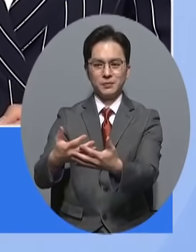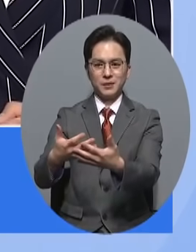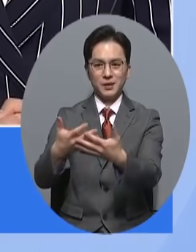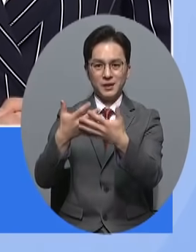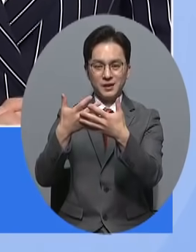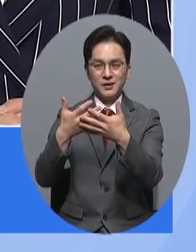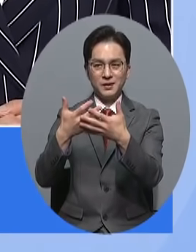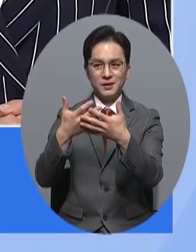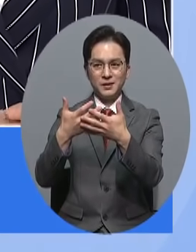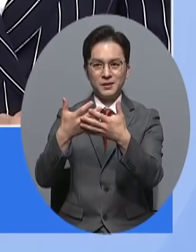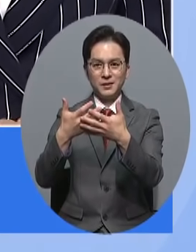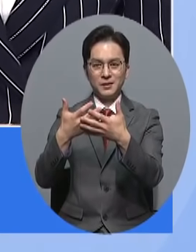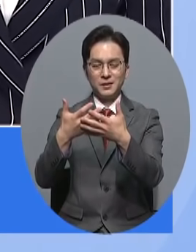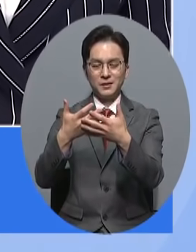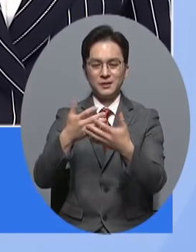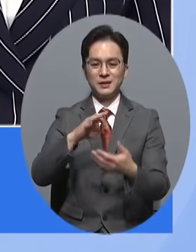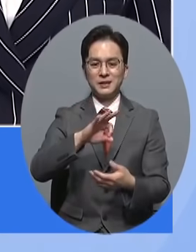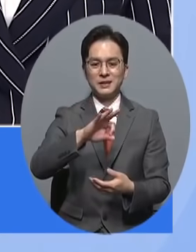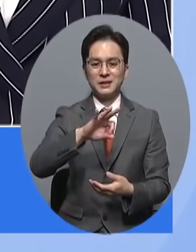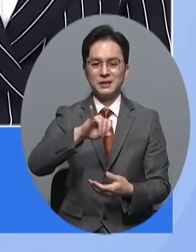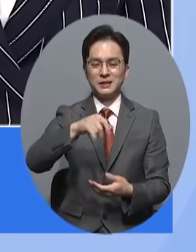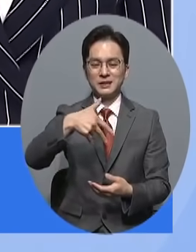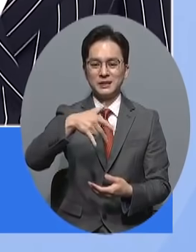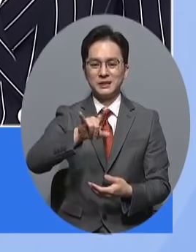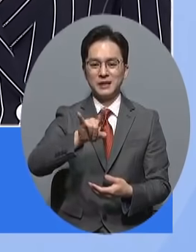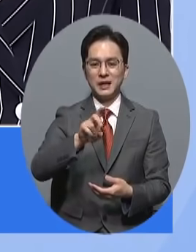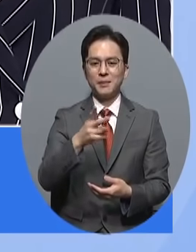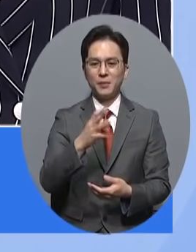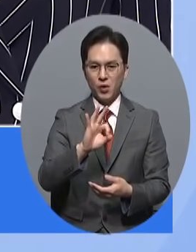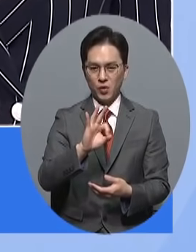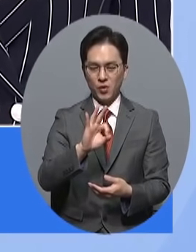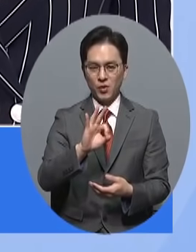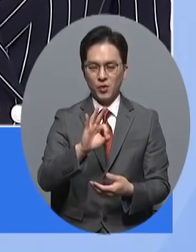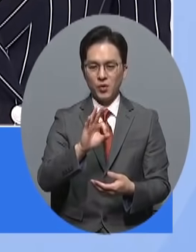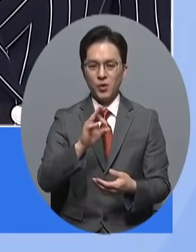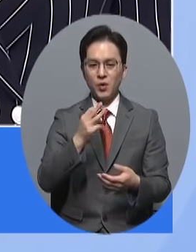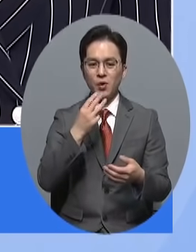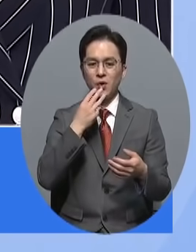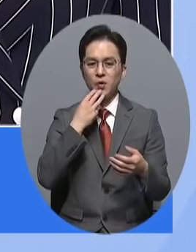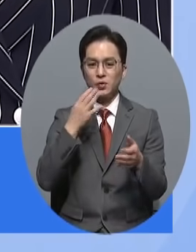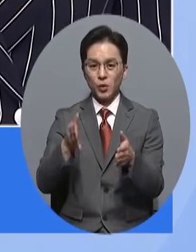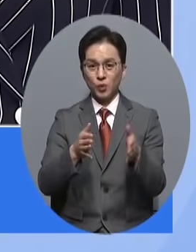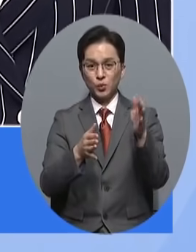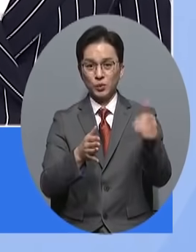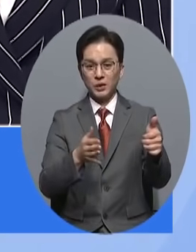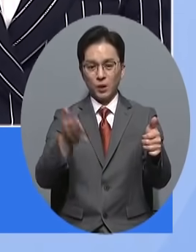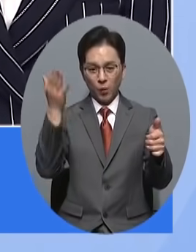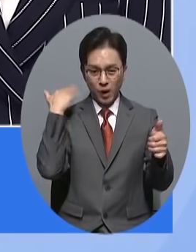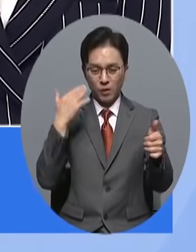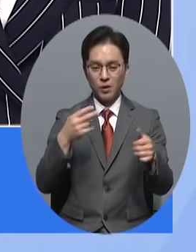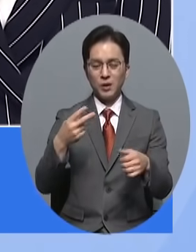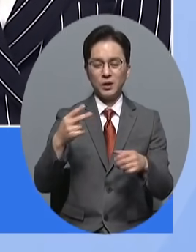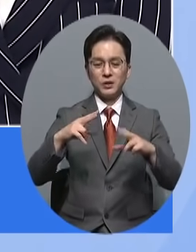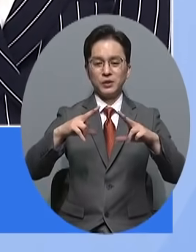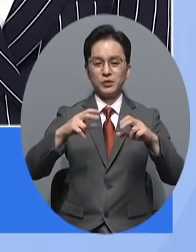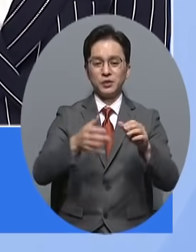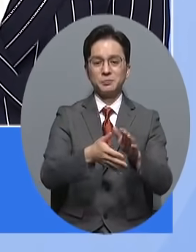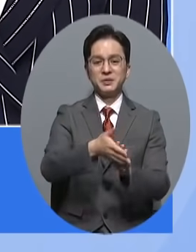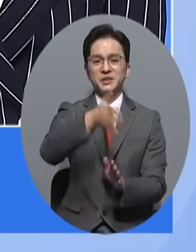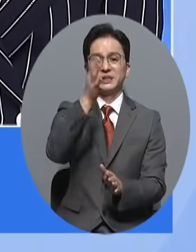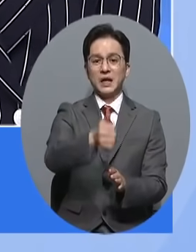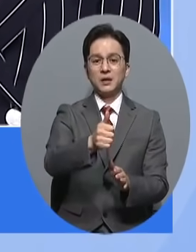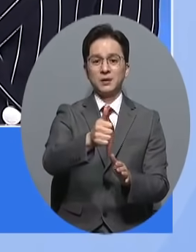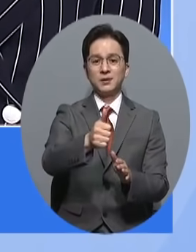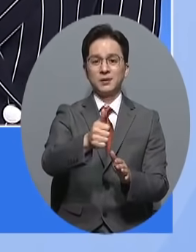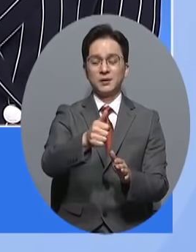시절 이재명 후보가 했던 것에 대한 것은 진실은 변함이 없고 이재명 후보 본인도 내가 여기에 설계자라고 아주